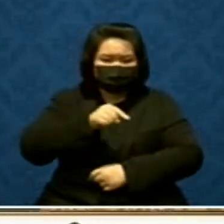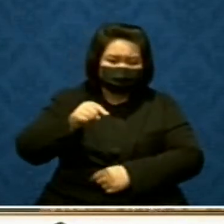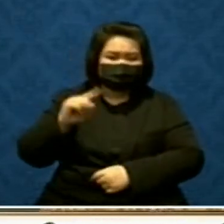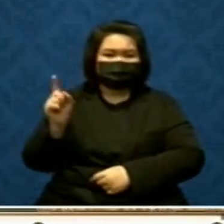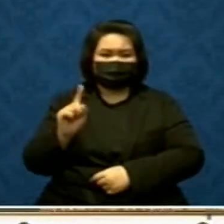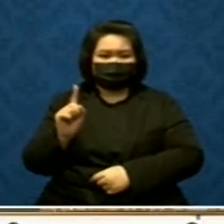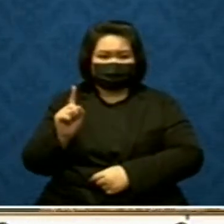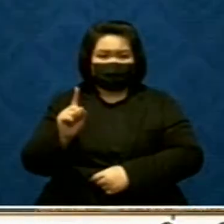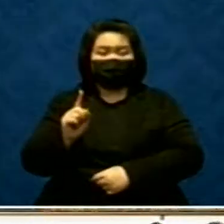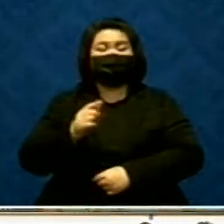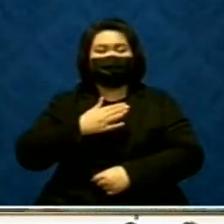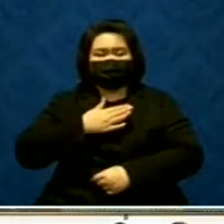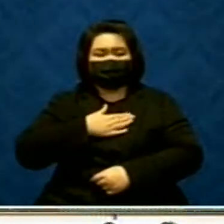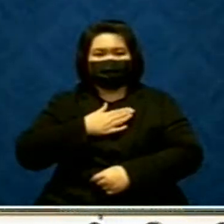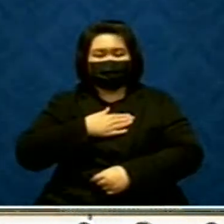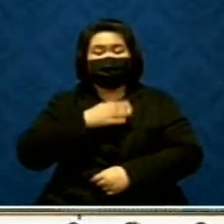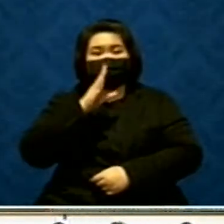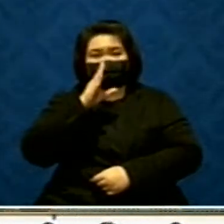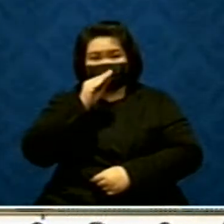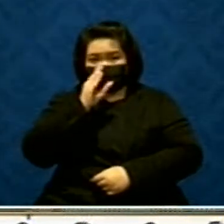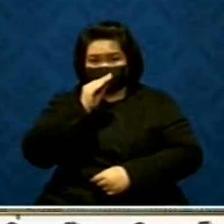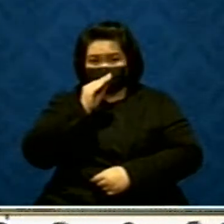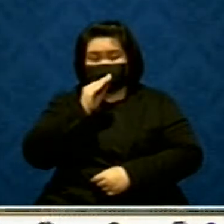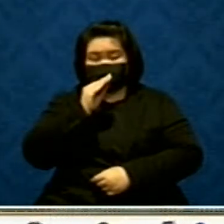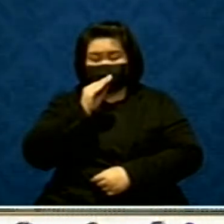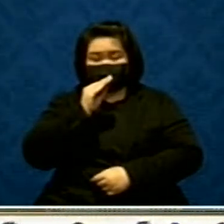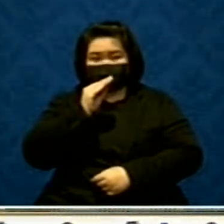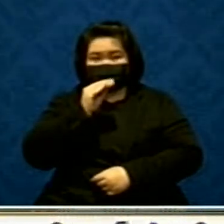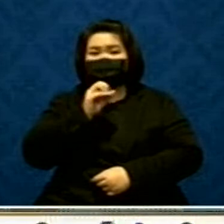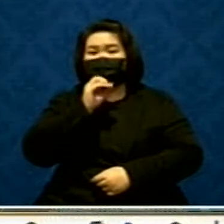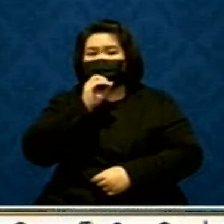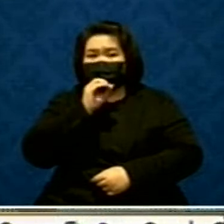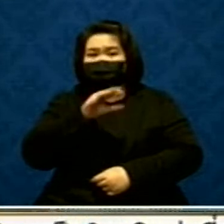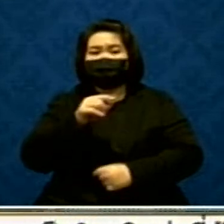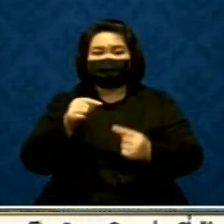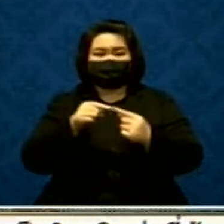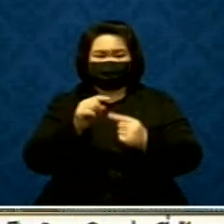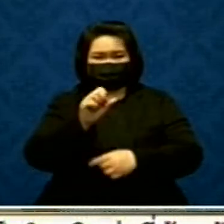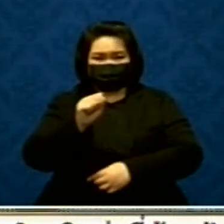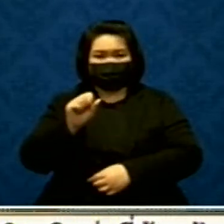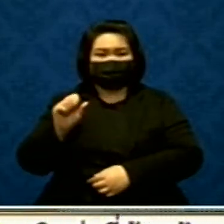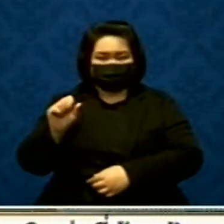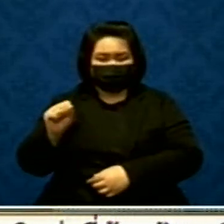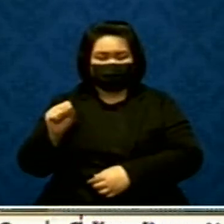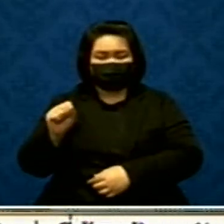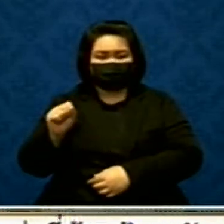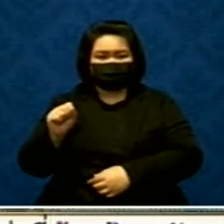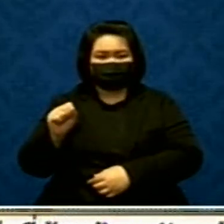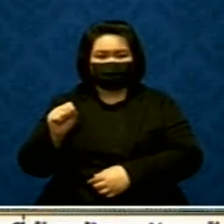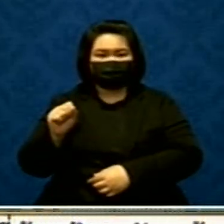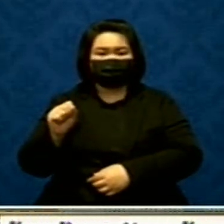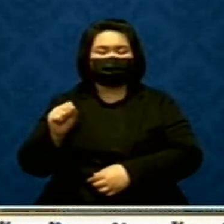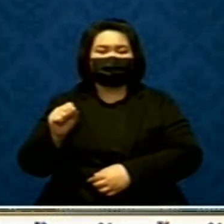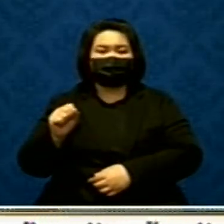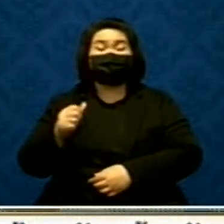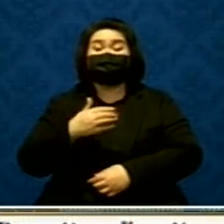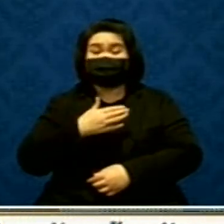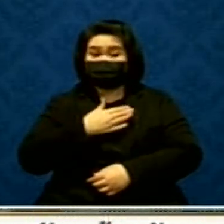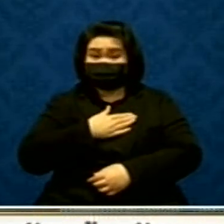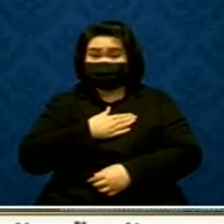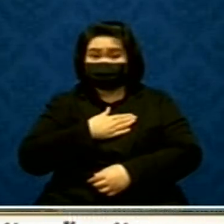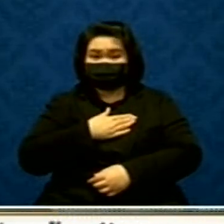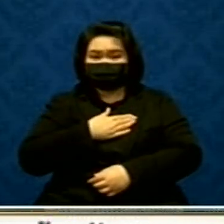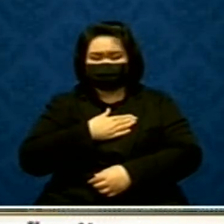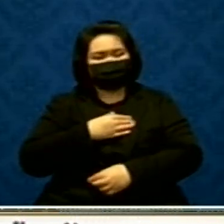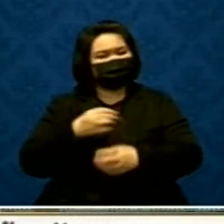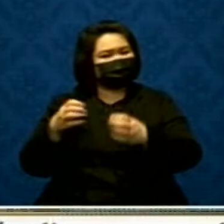มขอยืนยันนะครับกับท่านประธานสภาไปยังท่านสมาชิกสภาผู้แทนราษฎรนะครับว่าผมไม่เคยแ